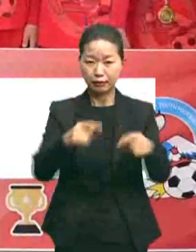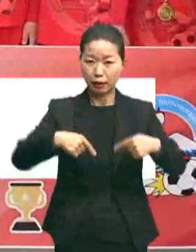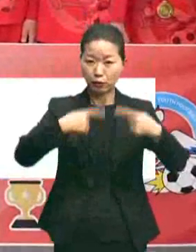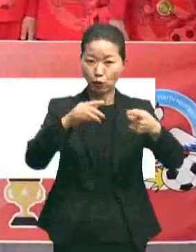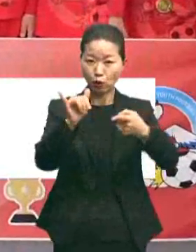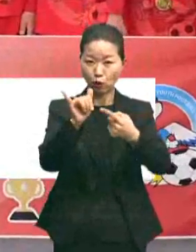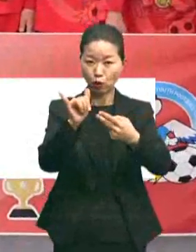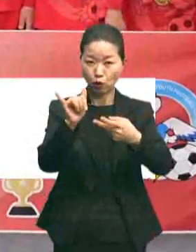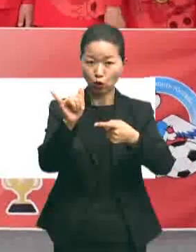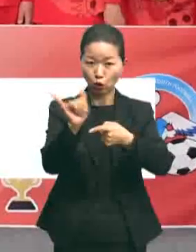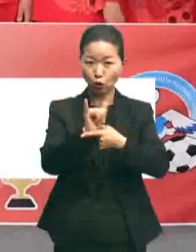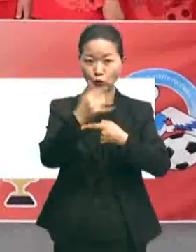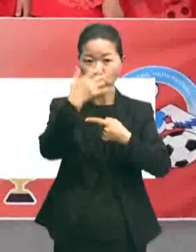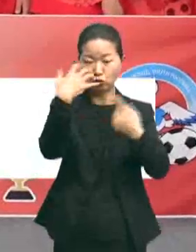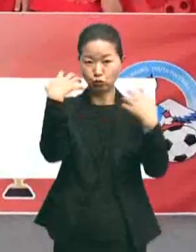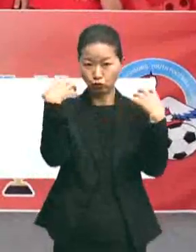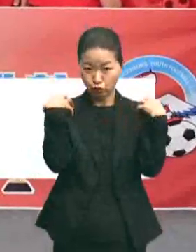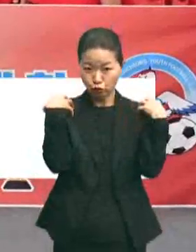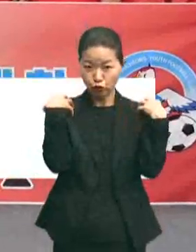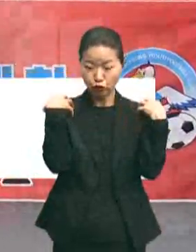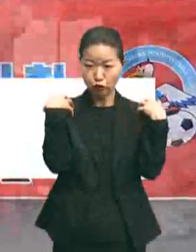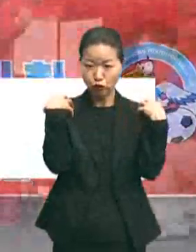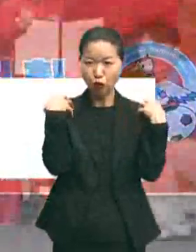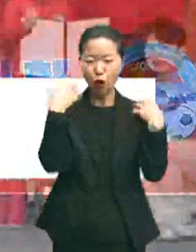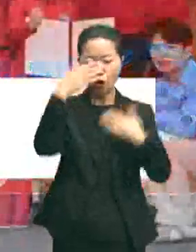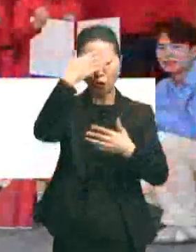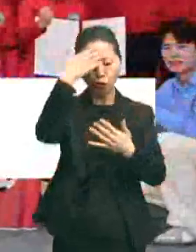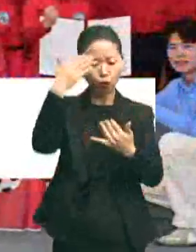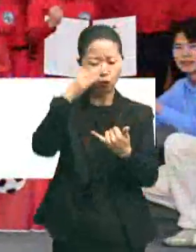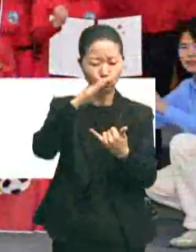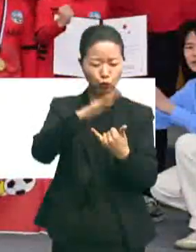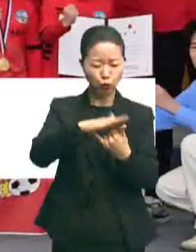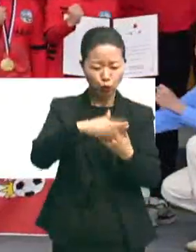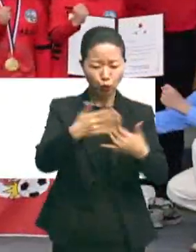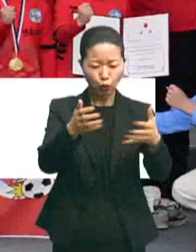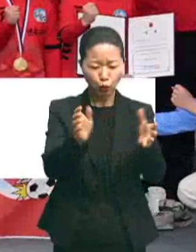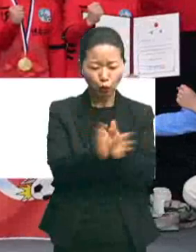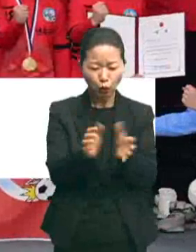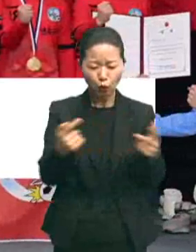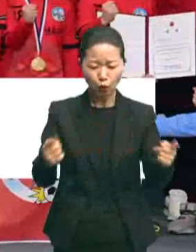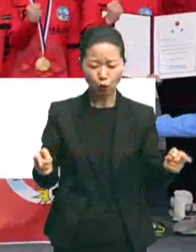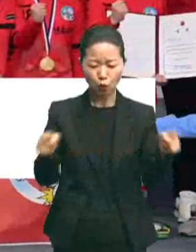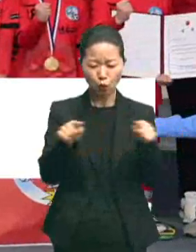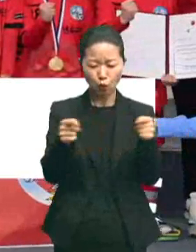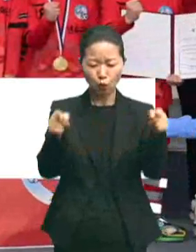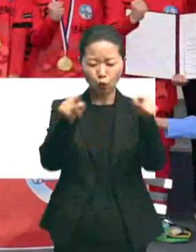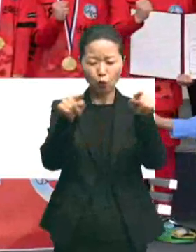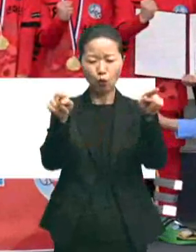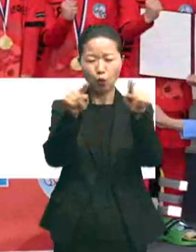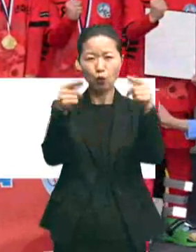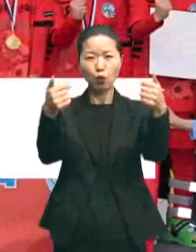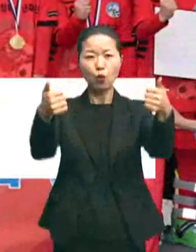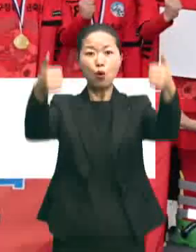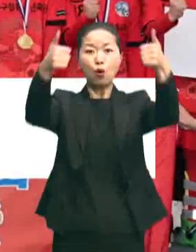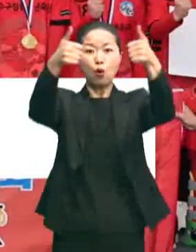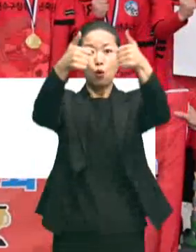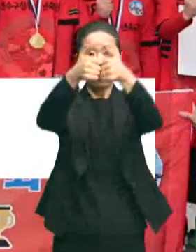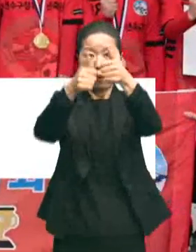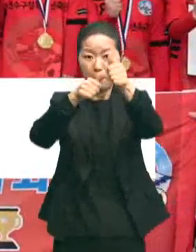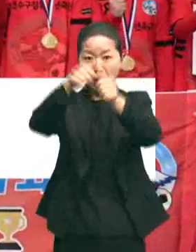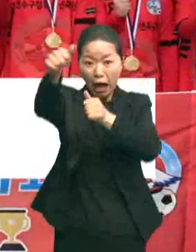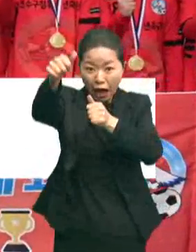연수구청 유소년 축구단을 비롯한 12팀이 조별 리그를 거친 후 본선 토너먼트를 통해 우승팀을 가리는